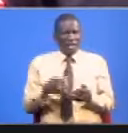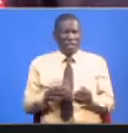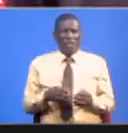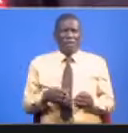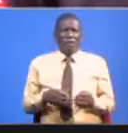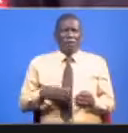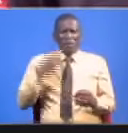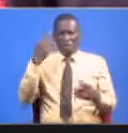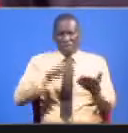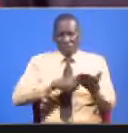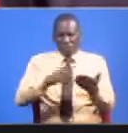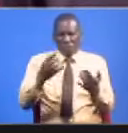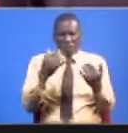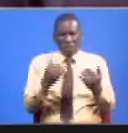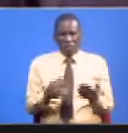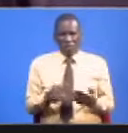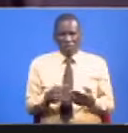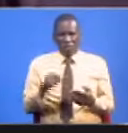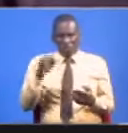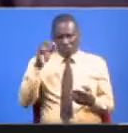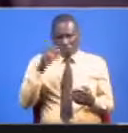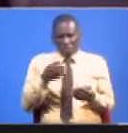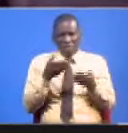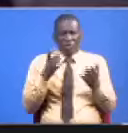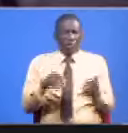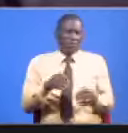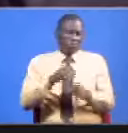week. So mambo yakaenda mrama.